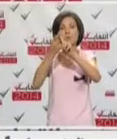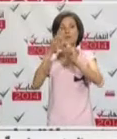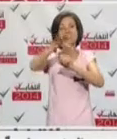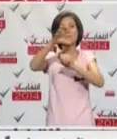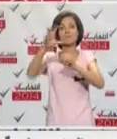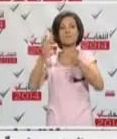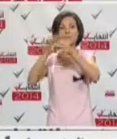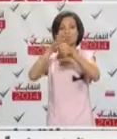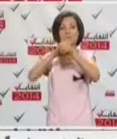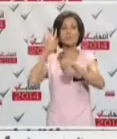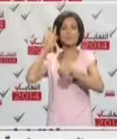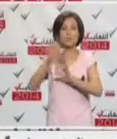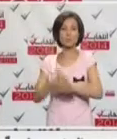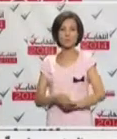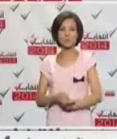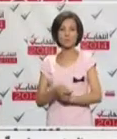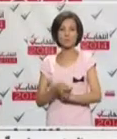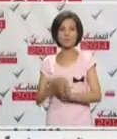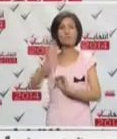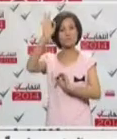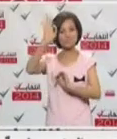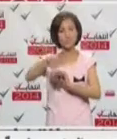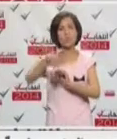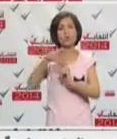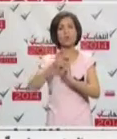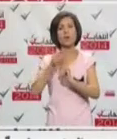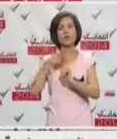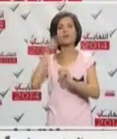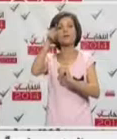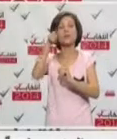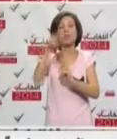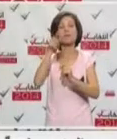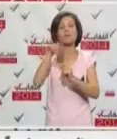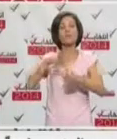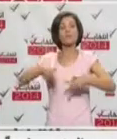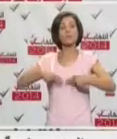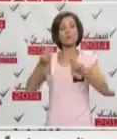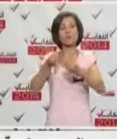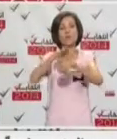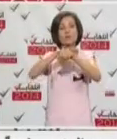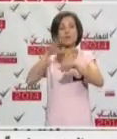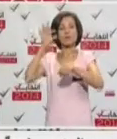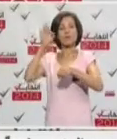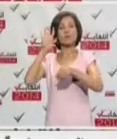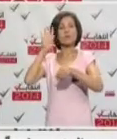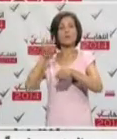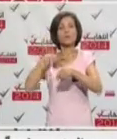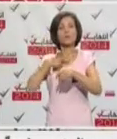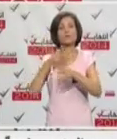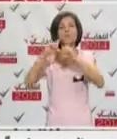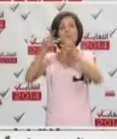النائيه واعتماد واعتماد ابناء هذه الجهات في الاولويه في الانتداب